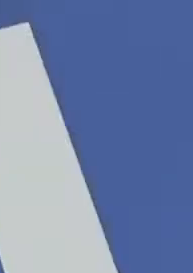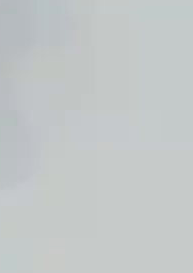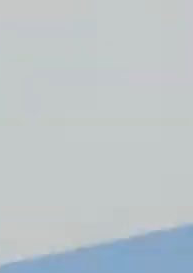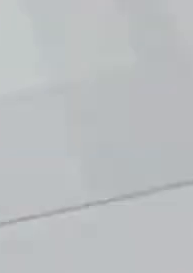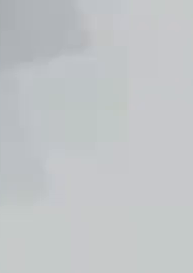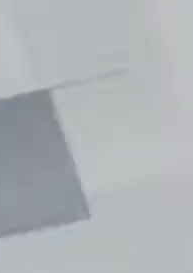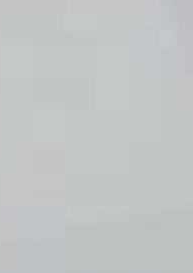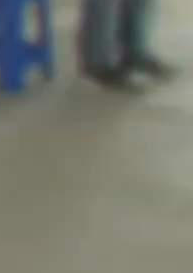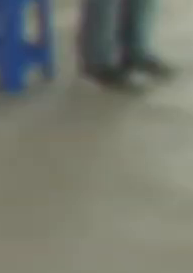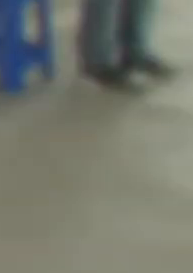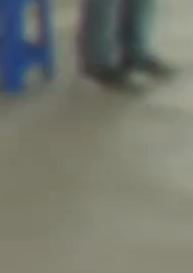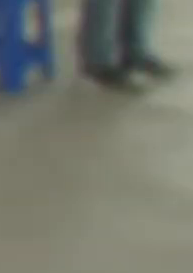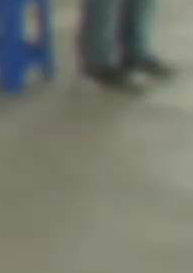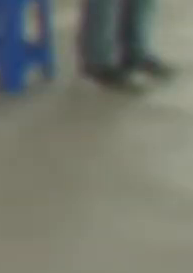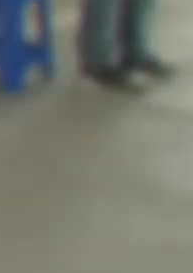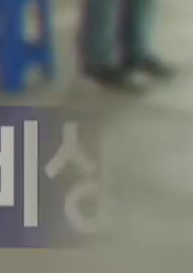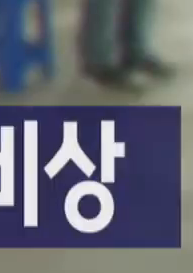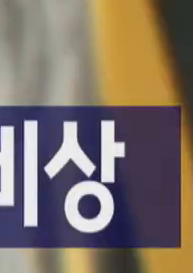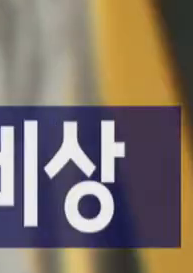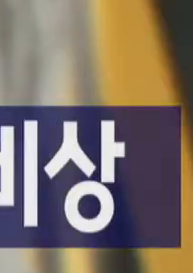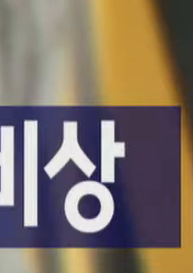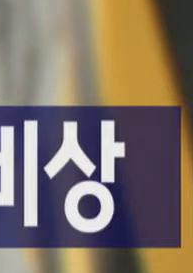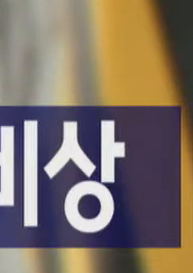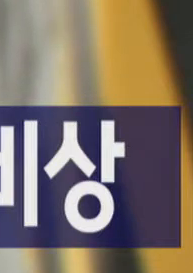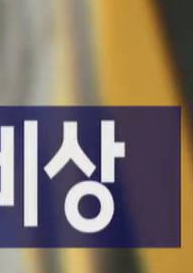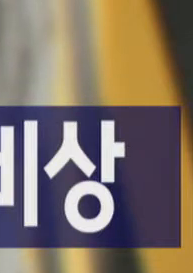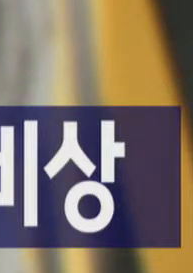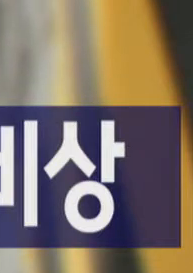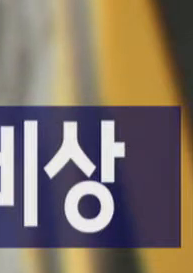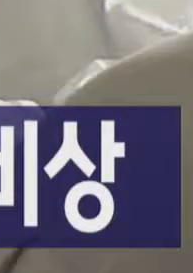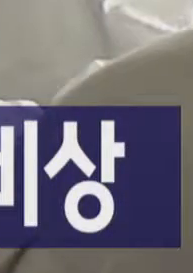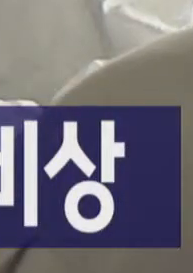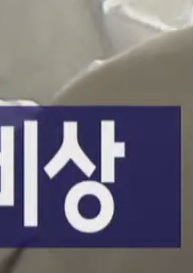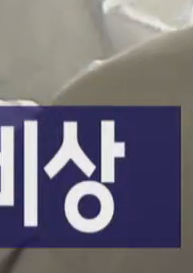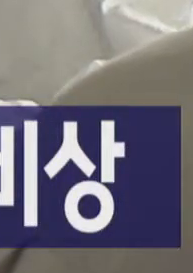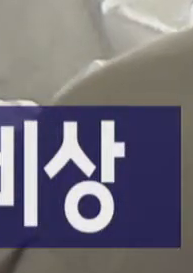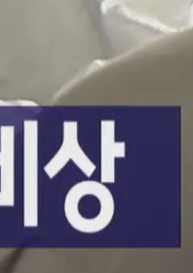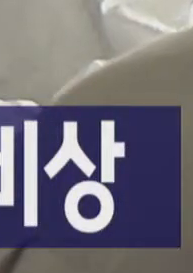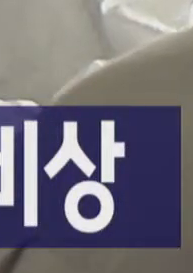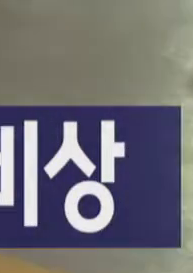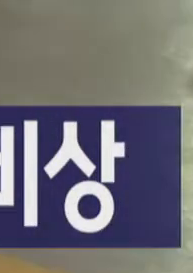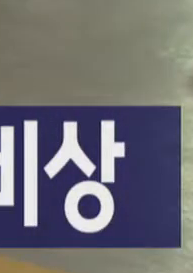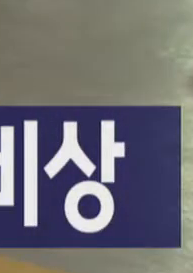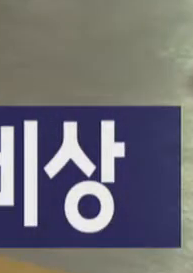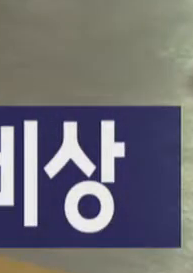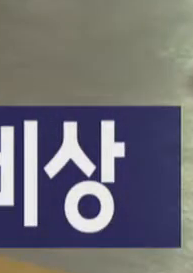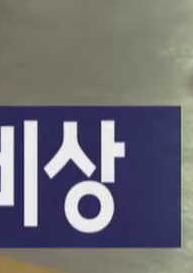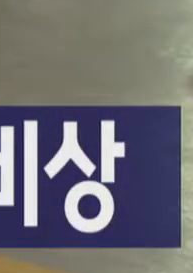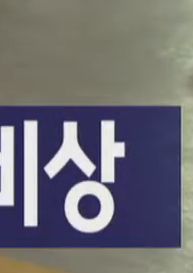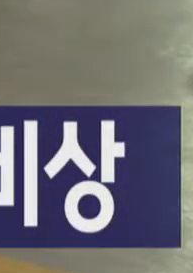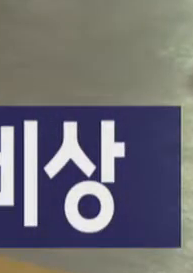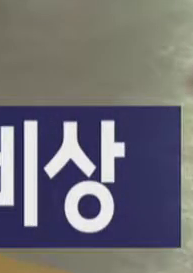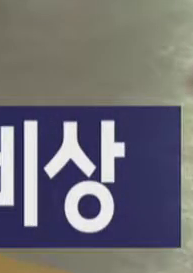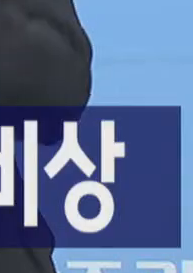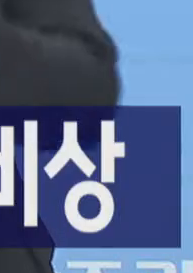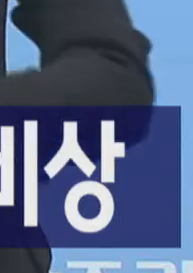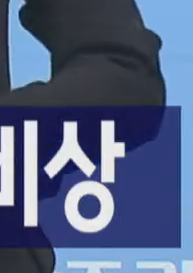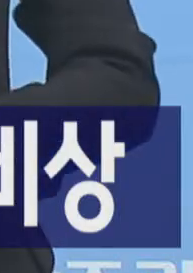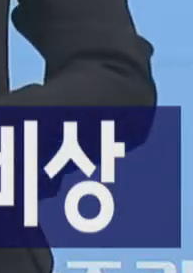있습니다. 코로나19가 가족들을 통해 전파되는 사례가 인근 광주에서 급증하고 있습니다. 가족